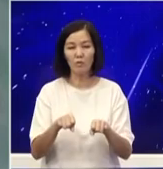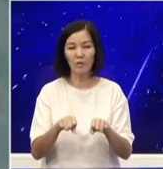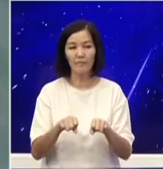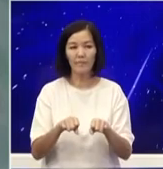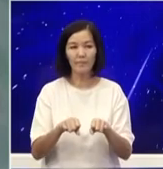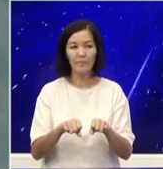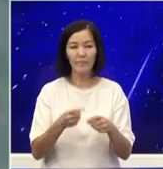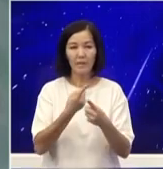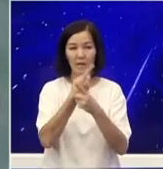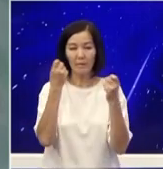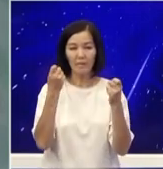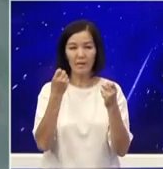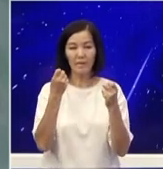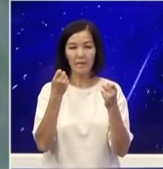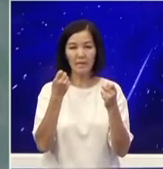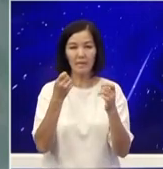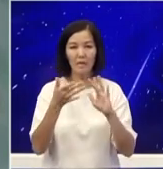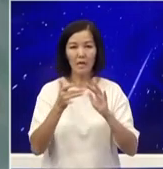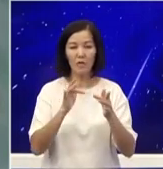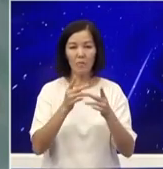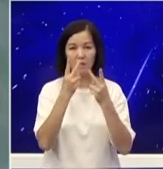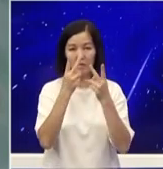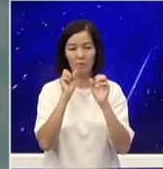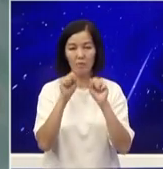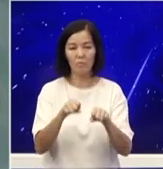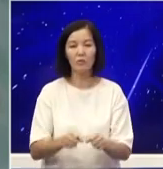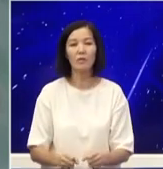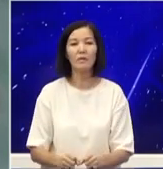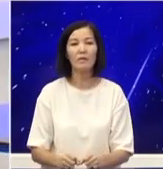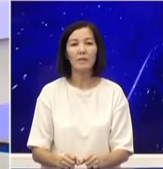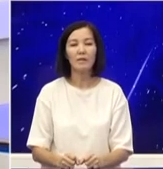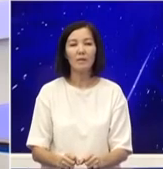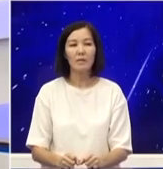Және ақпаратты әлеуметтік желілерден де таба аласыздар.